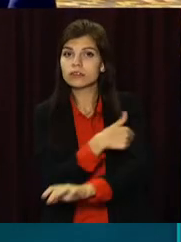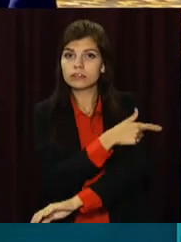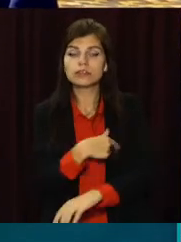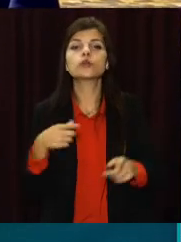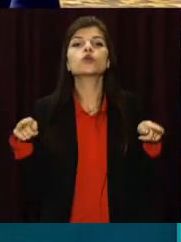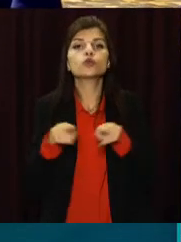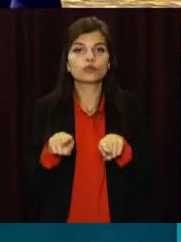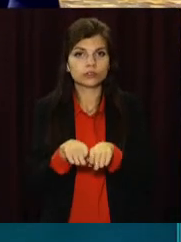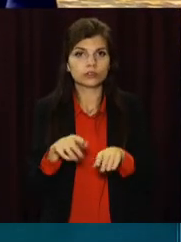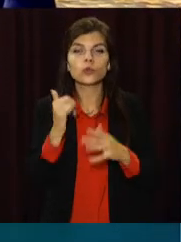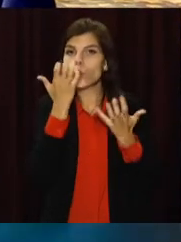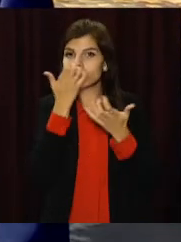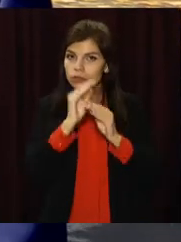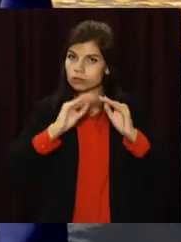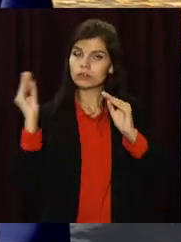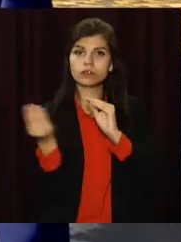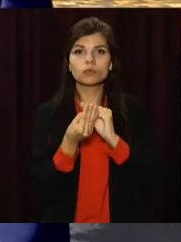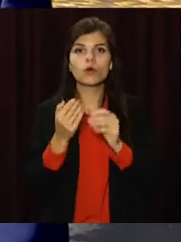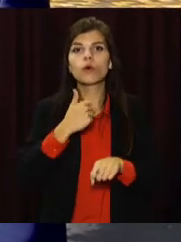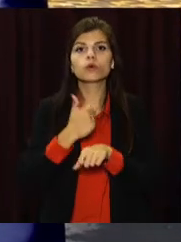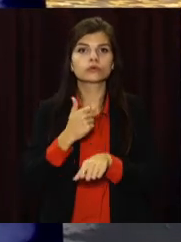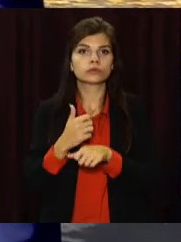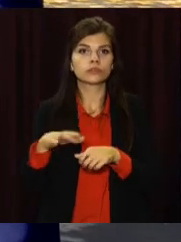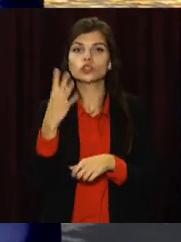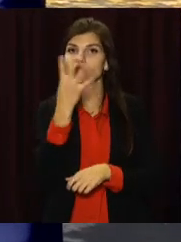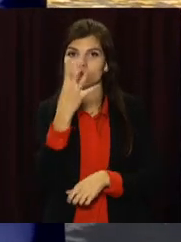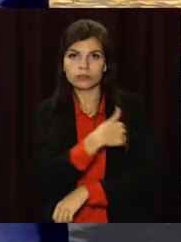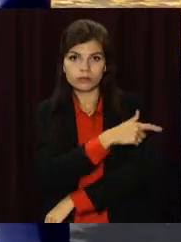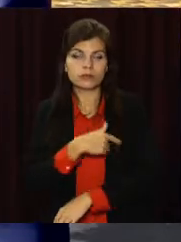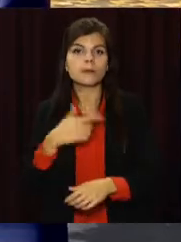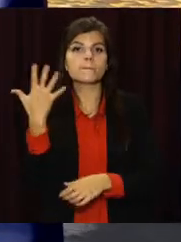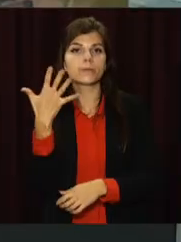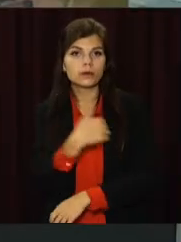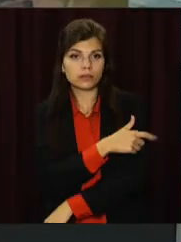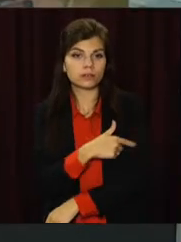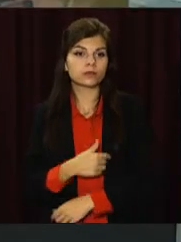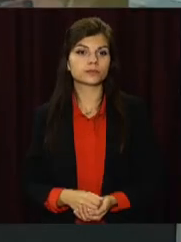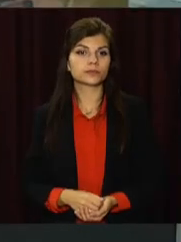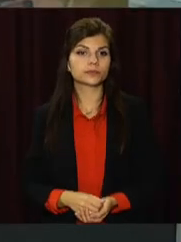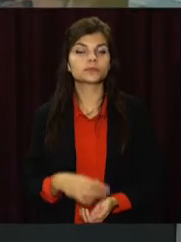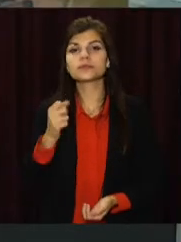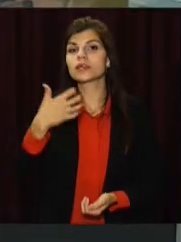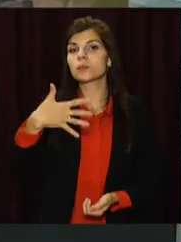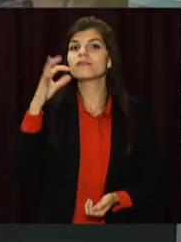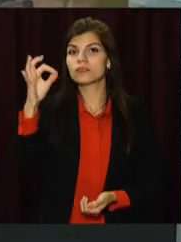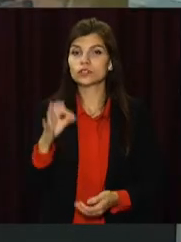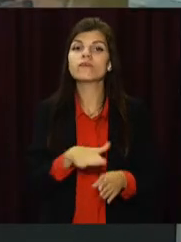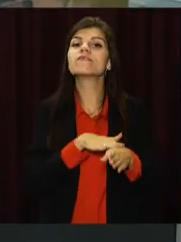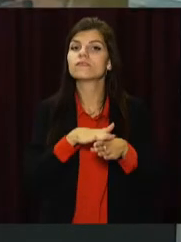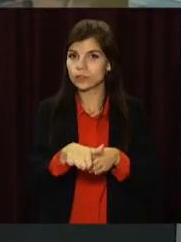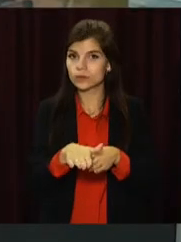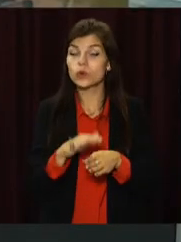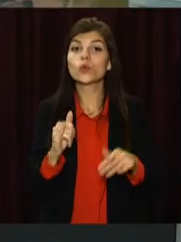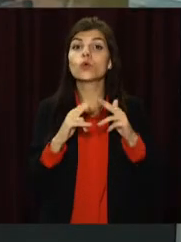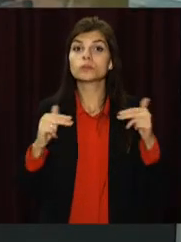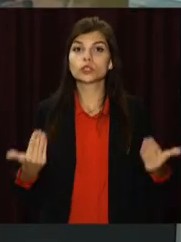а також утеплення основних корпусів 4-ї лікарні, 5-ї лікарні. На 50% виконано. У